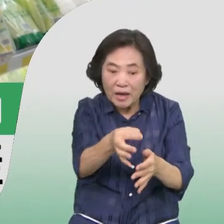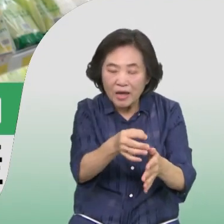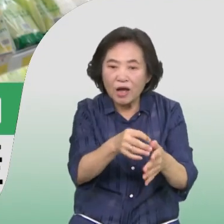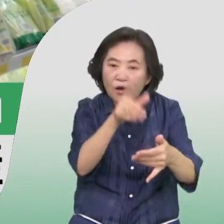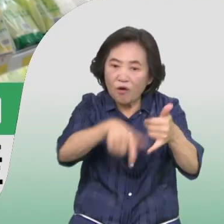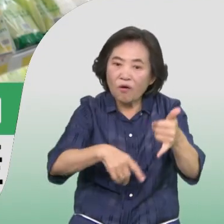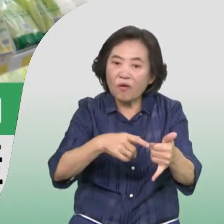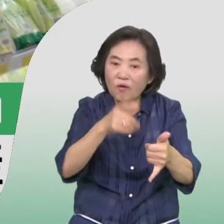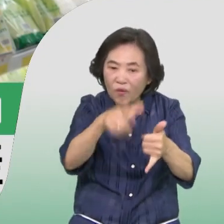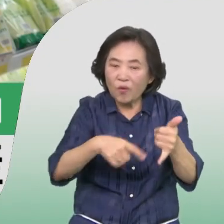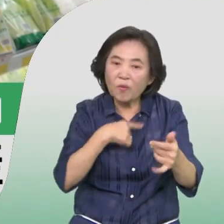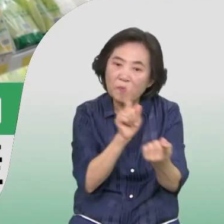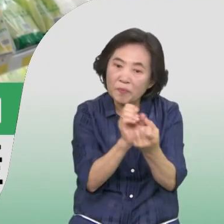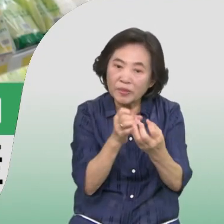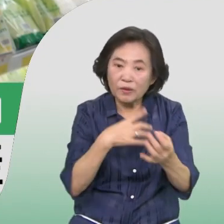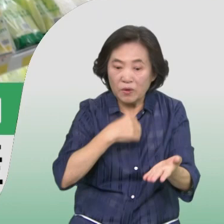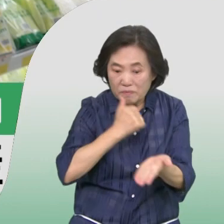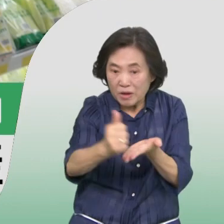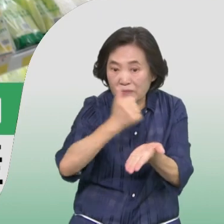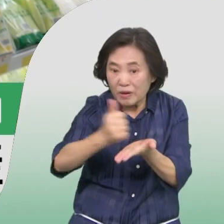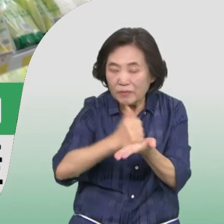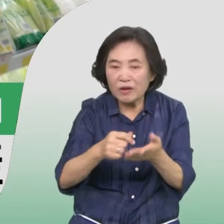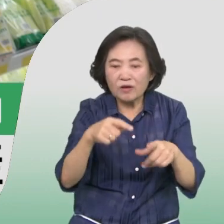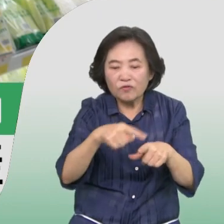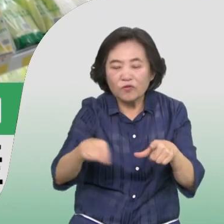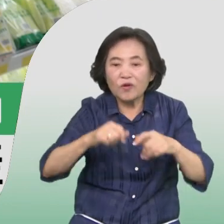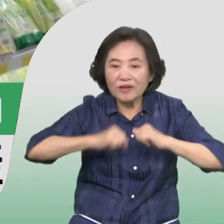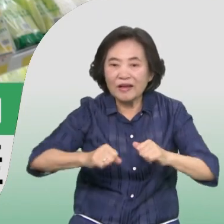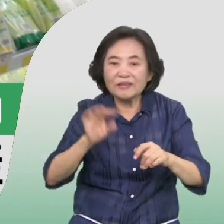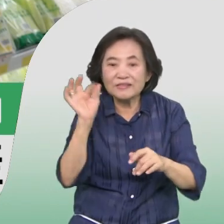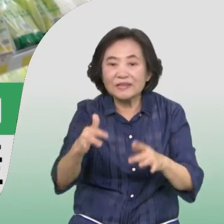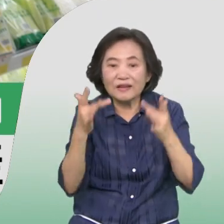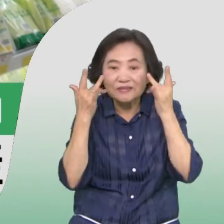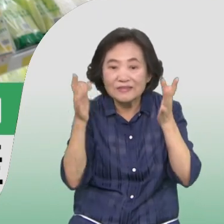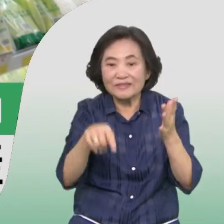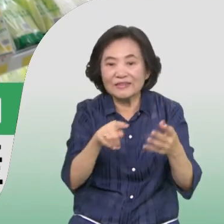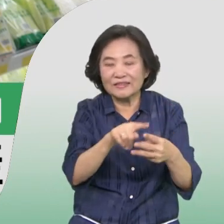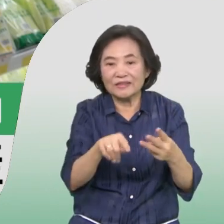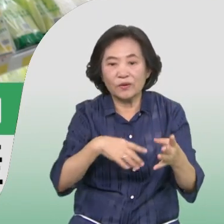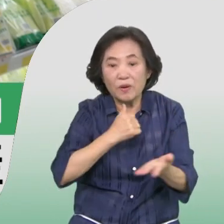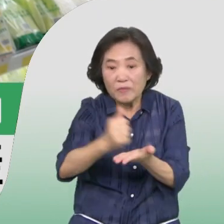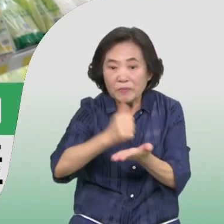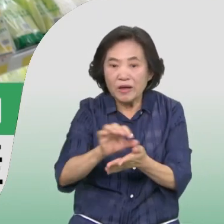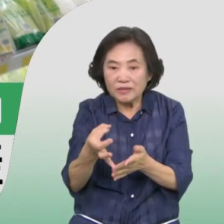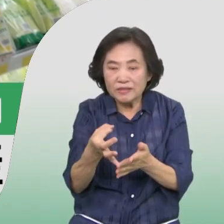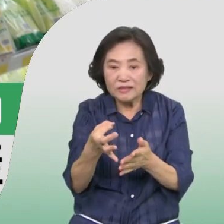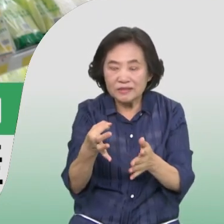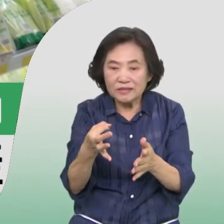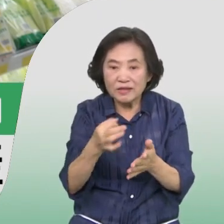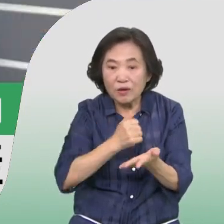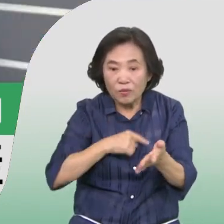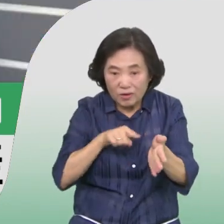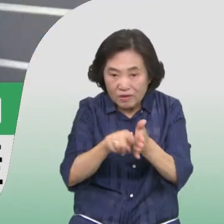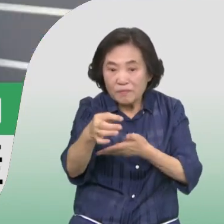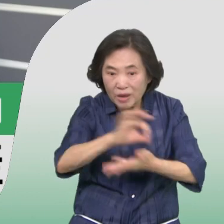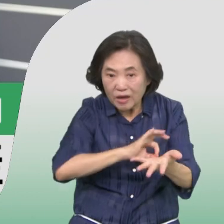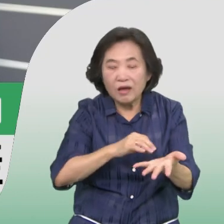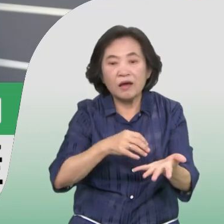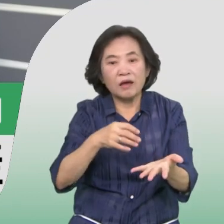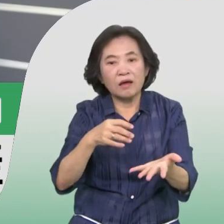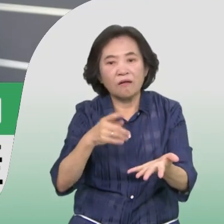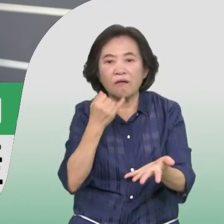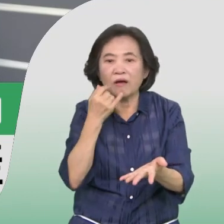接送货到丰康超市，所以对大家来讲，其实整个的一个就是宅配销售的费用都会大大的降低。 哦，你要动